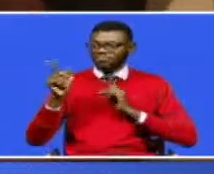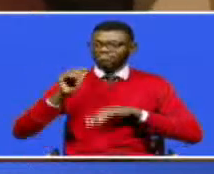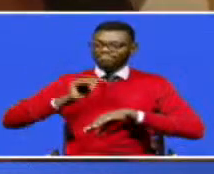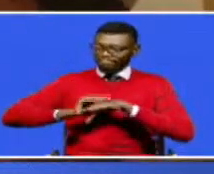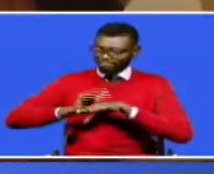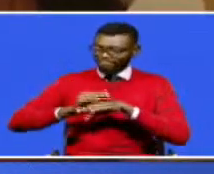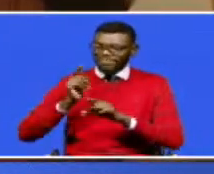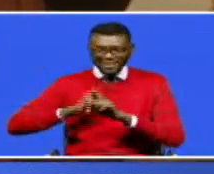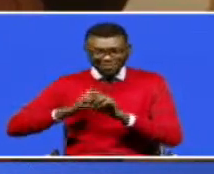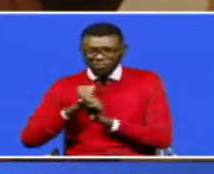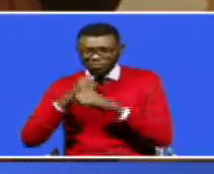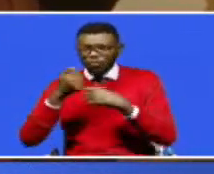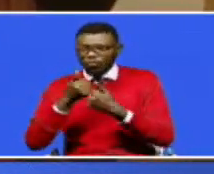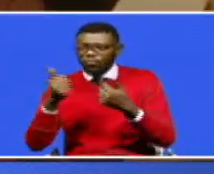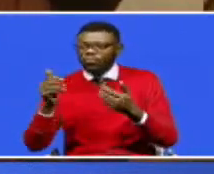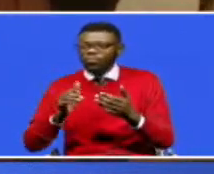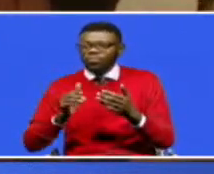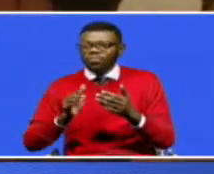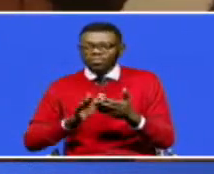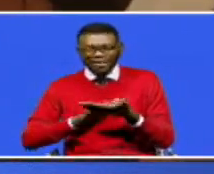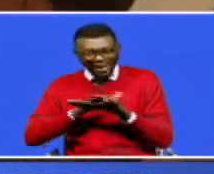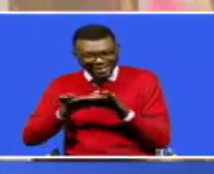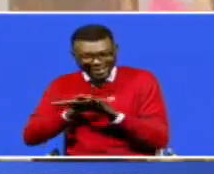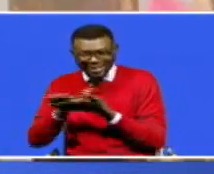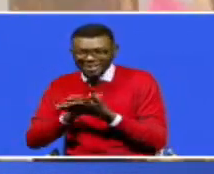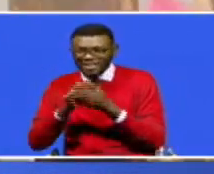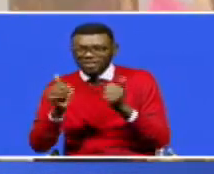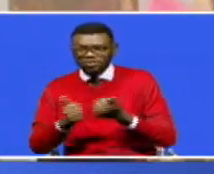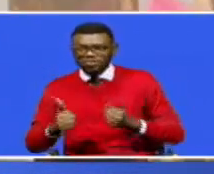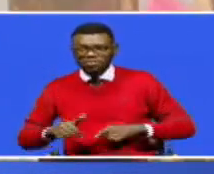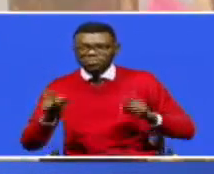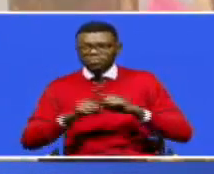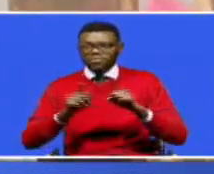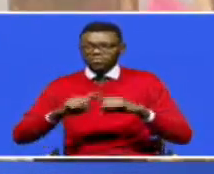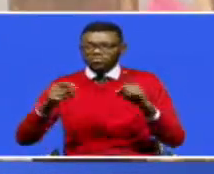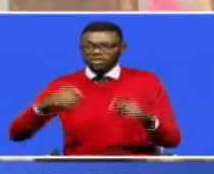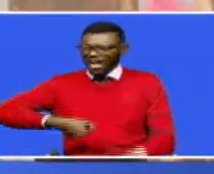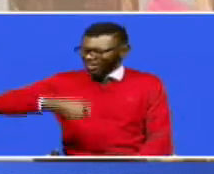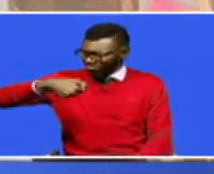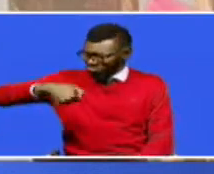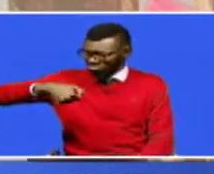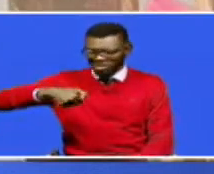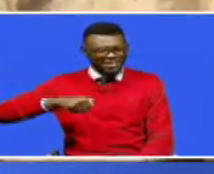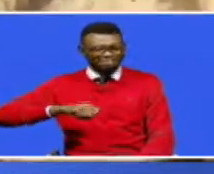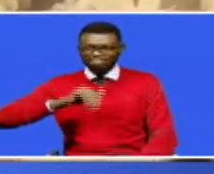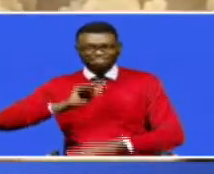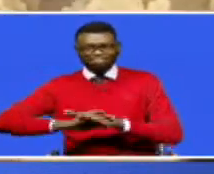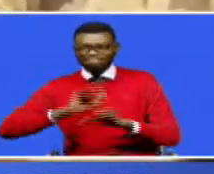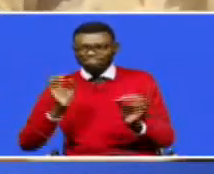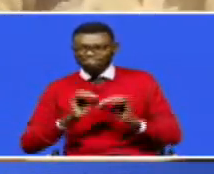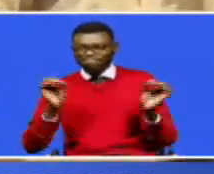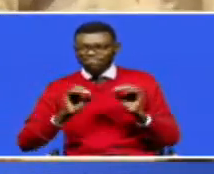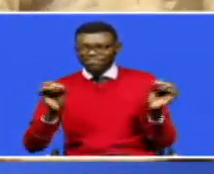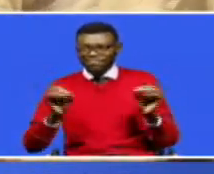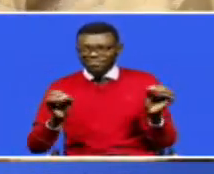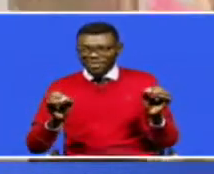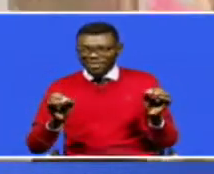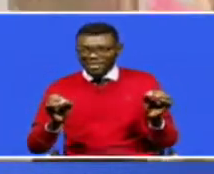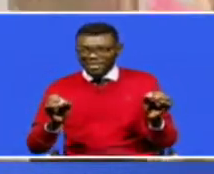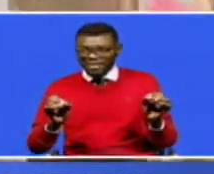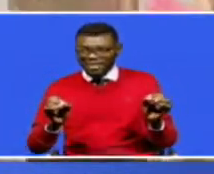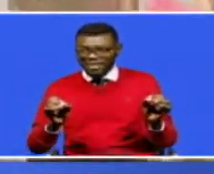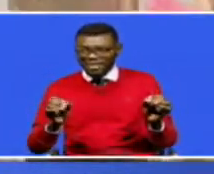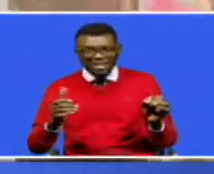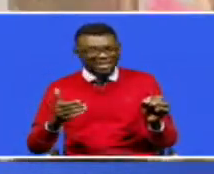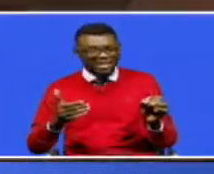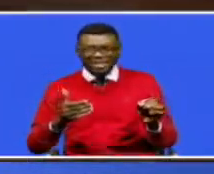imeenda vizuri. Kuosha, unaosha na kwa sima. Lakini kibuja haifanyi vizuri sababu uwezi toa. Kwa sababu male kishika jua ituki,